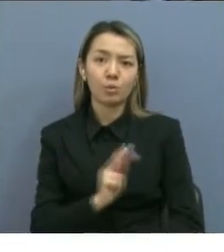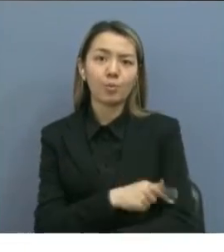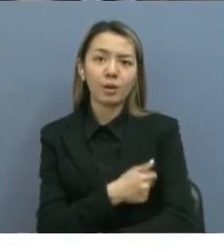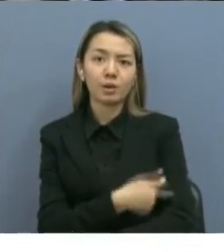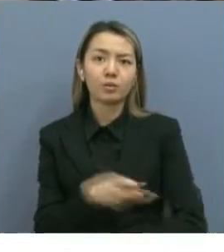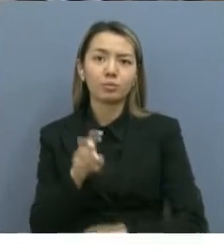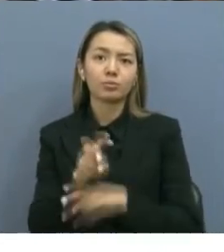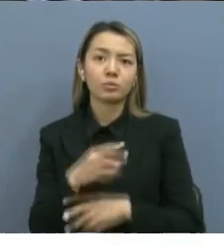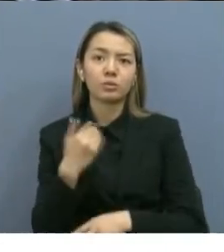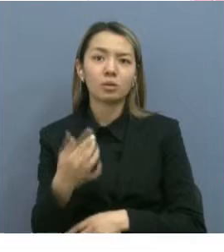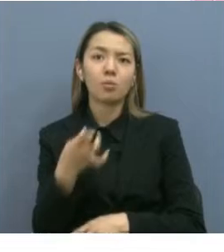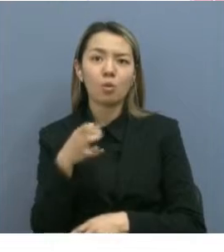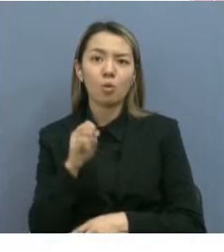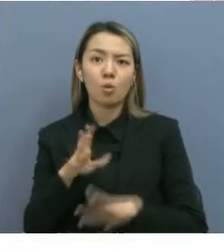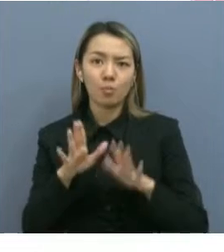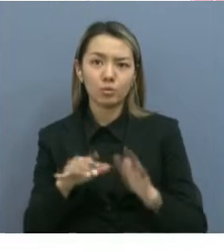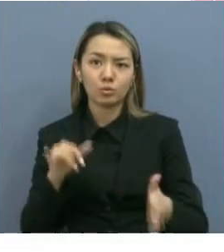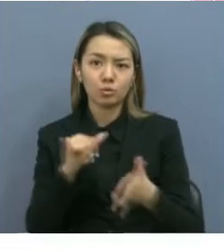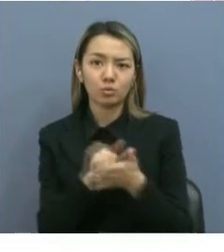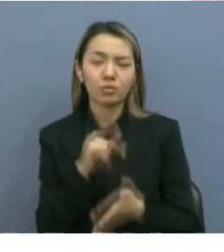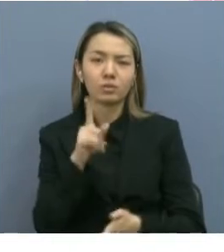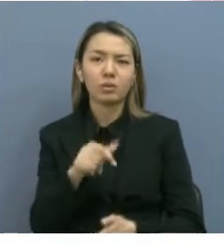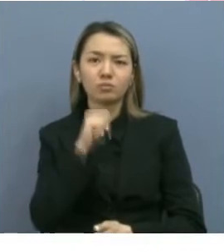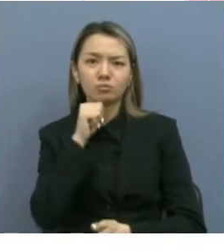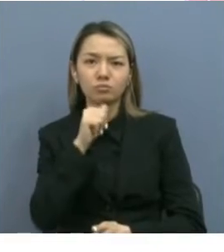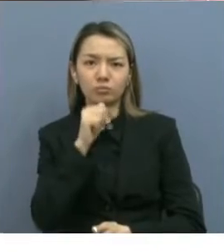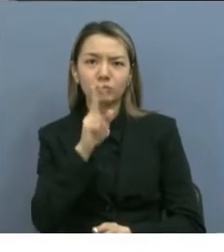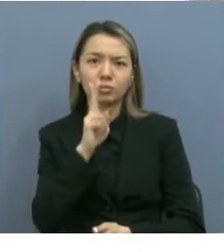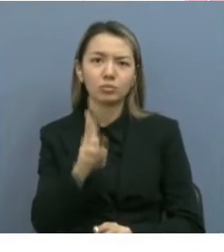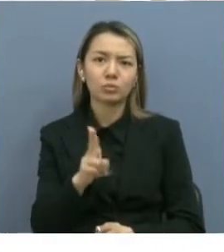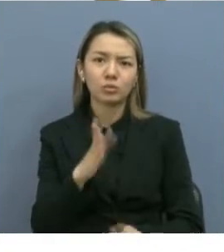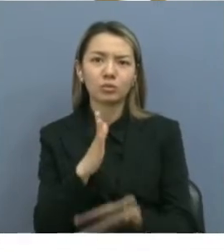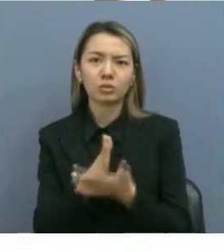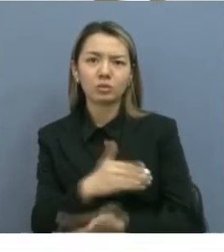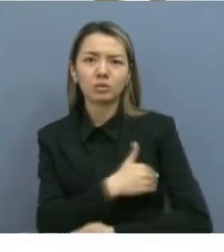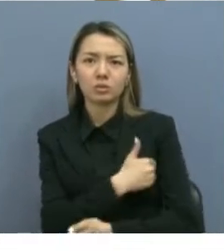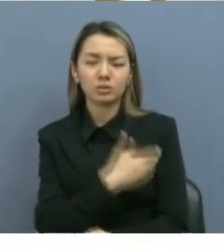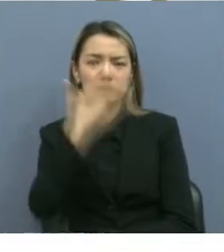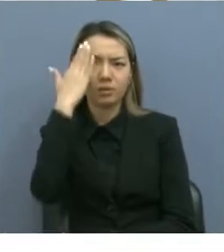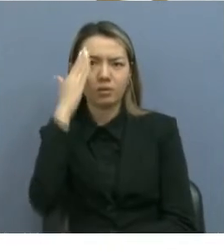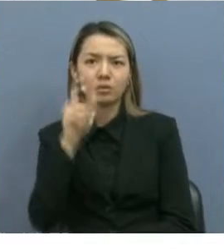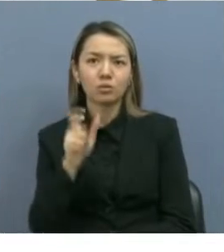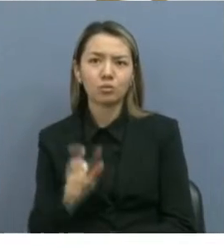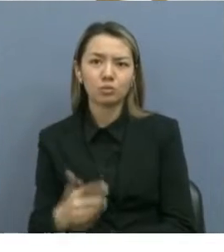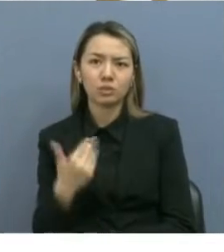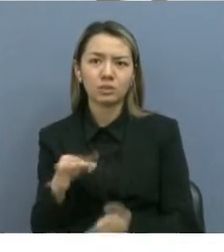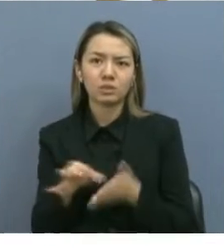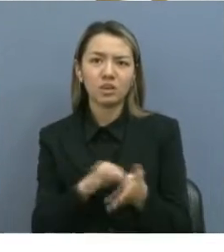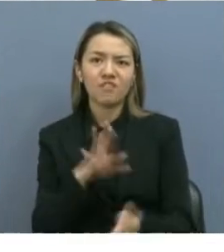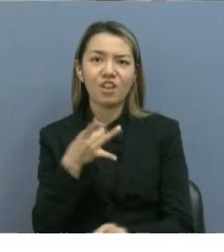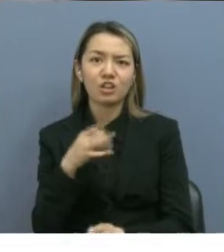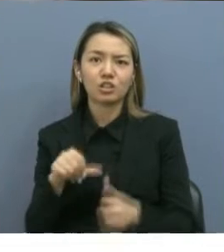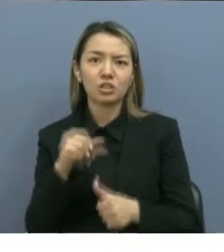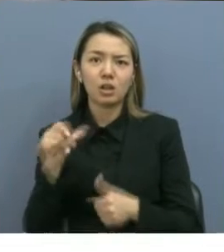емханаларға кірер бетте блок бекеттер орнатылған. Тұмаулатып жүргендермен жөтелі бар және дене қызуы көтерілген науқастарды фельдшер